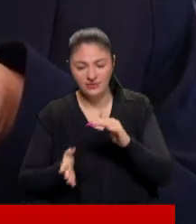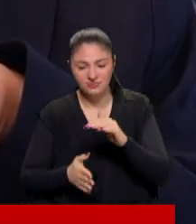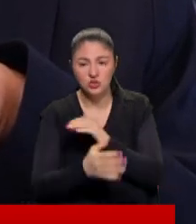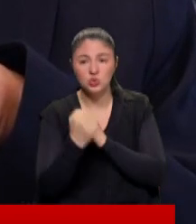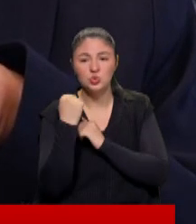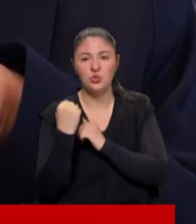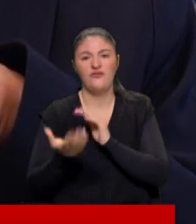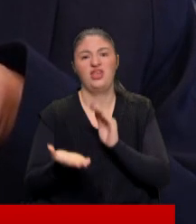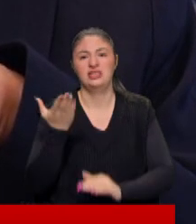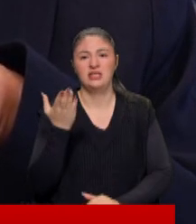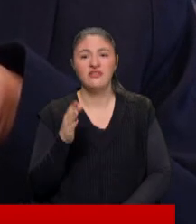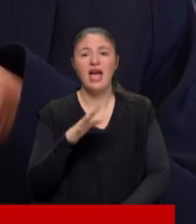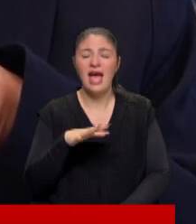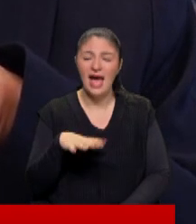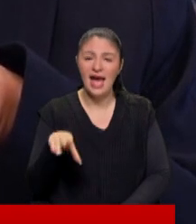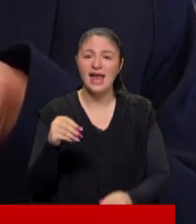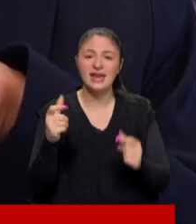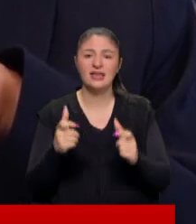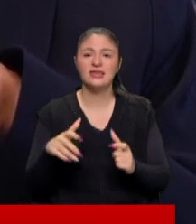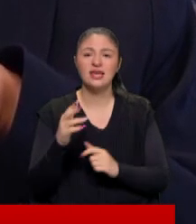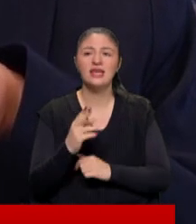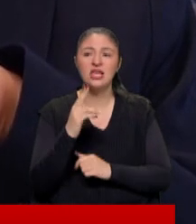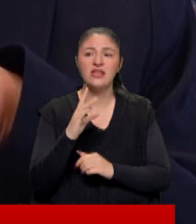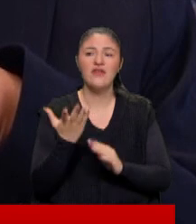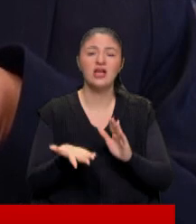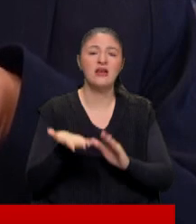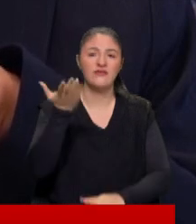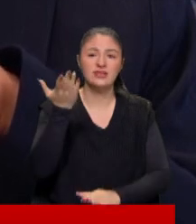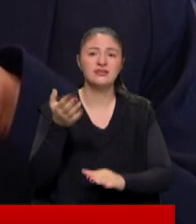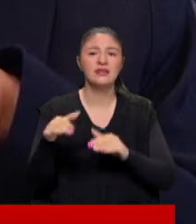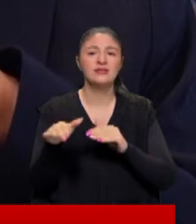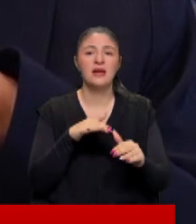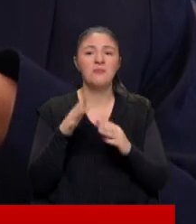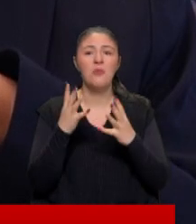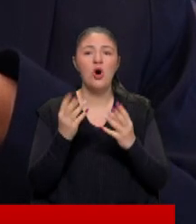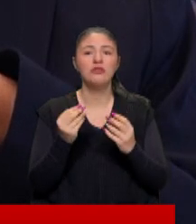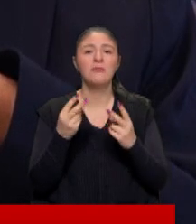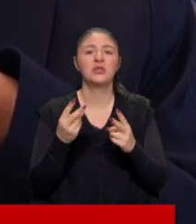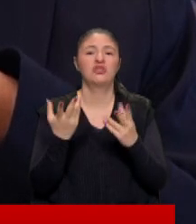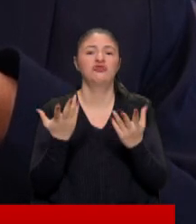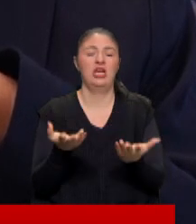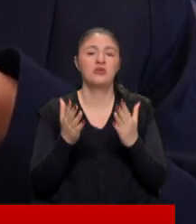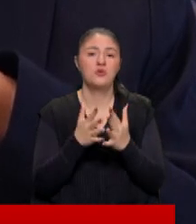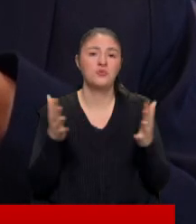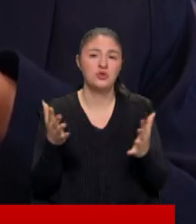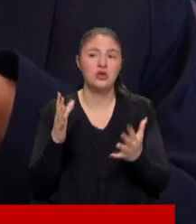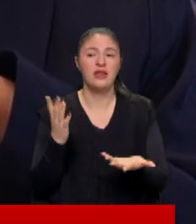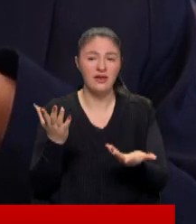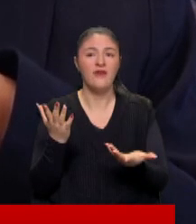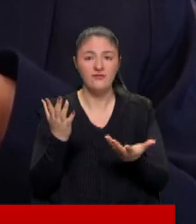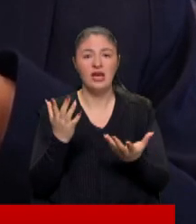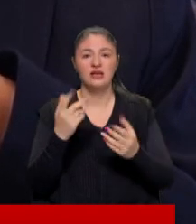gücü fazla ve her kentte 7 ve üzerinde deprem oluşturabilecek büyüklükleri